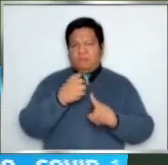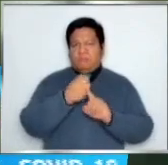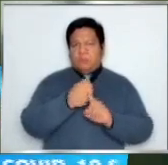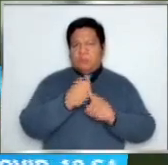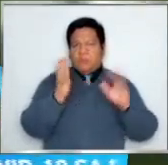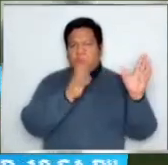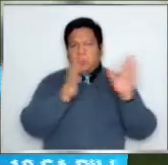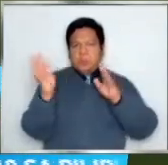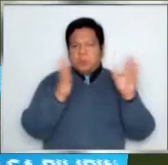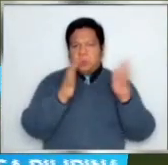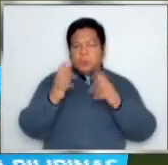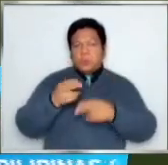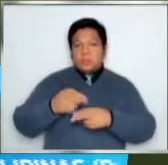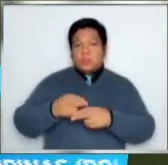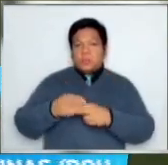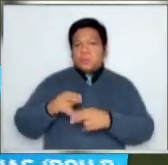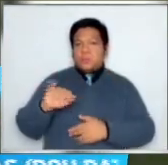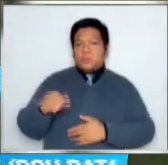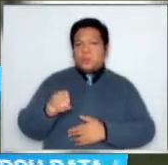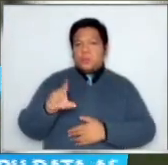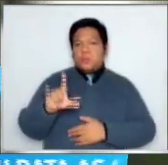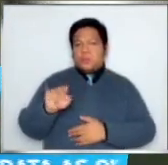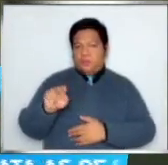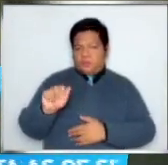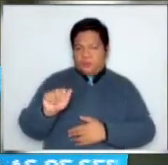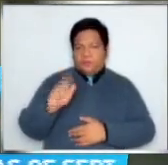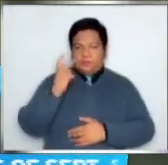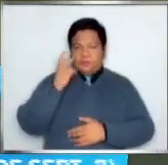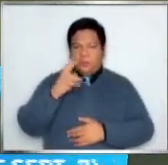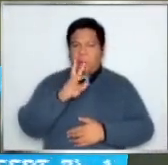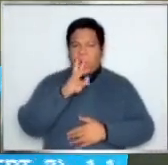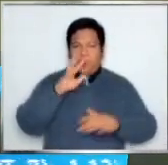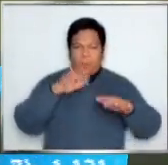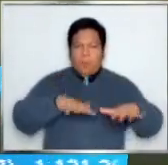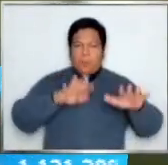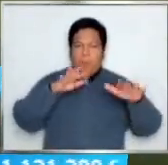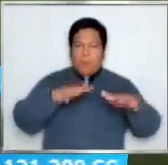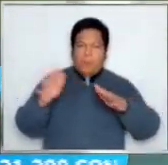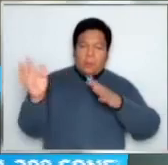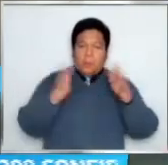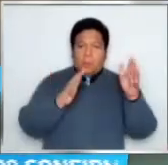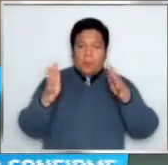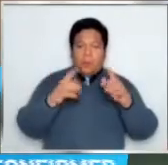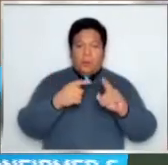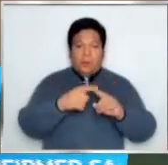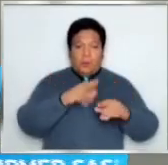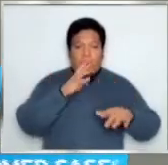nakita po sa mga hampas ng alon. Inabot ng tubig pati ang bahagi ng pantalan.